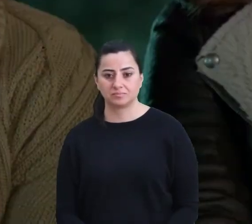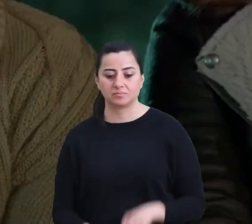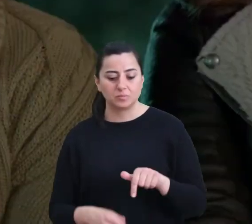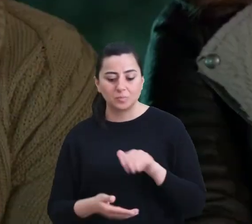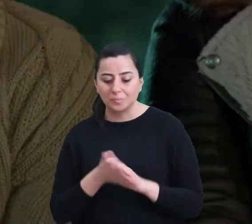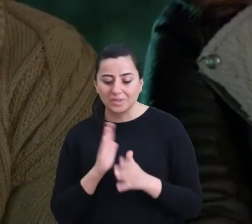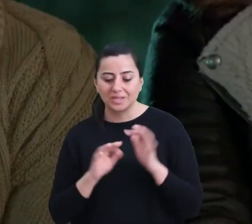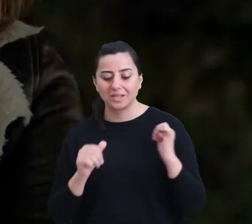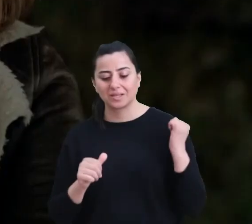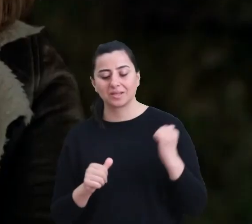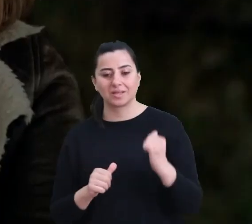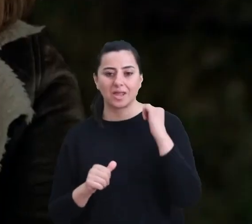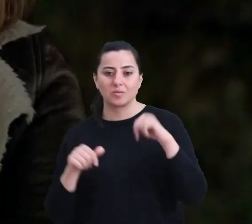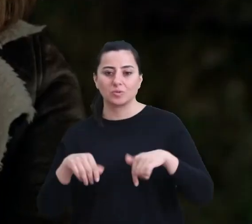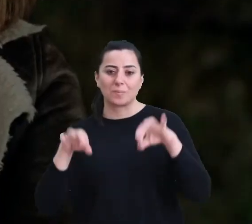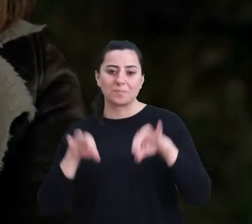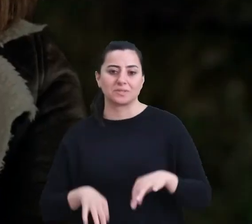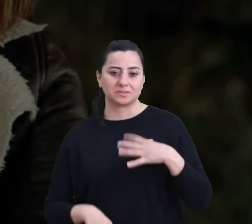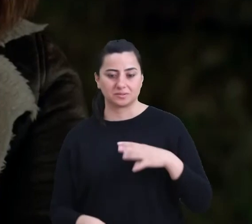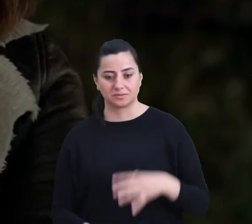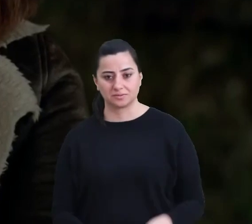Bittiği yerde başlasın.